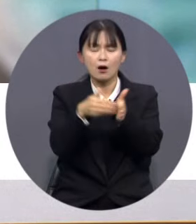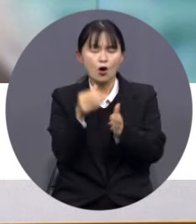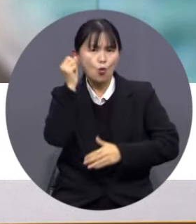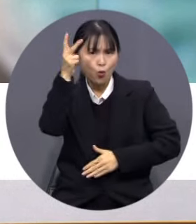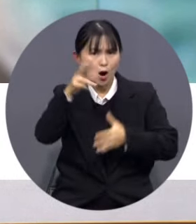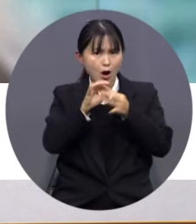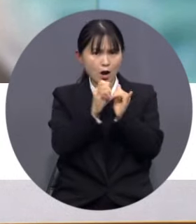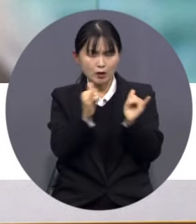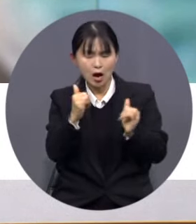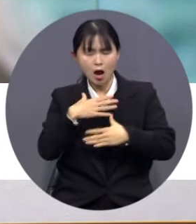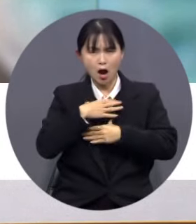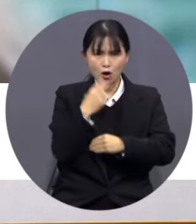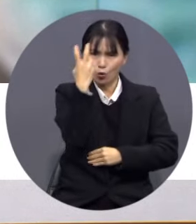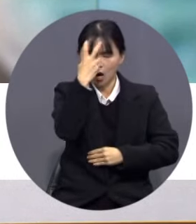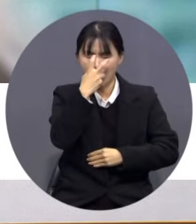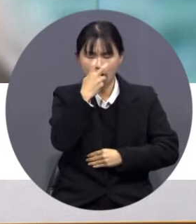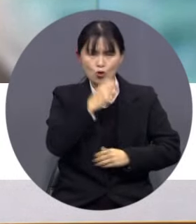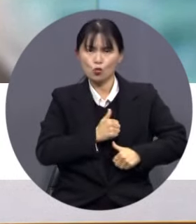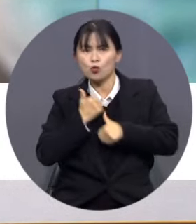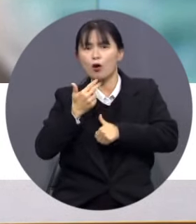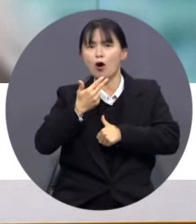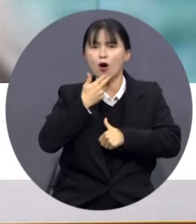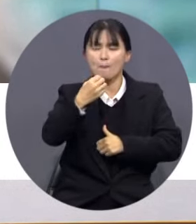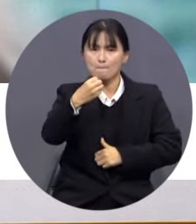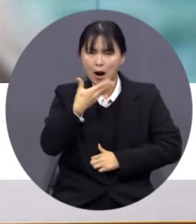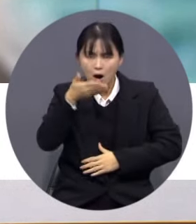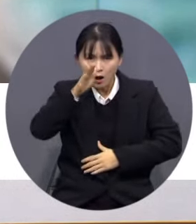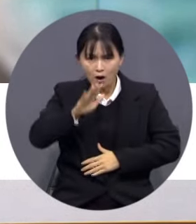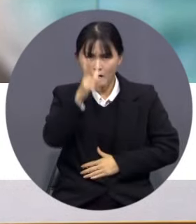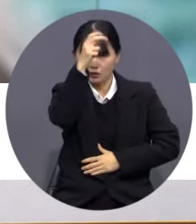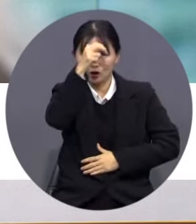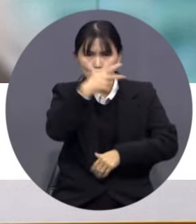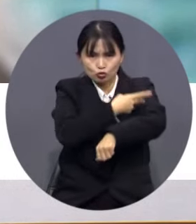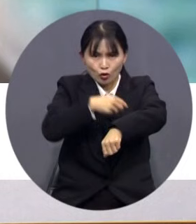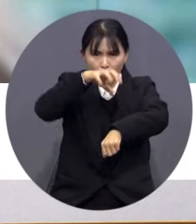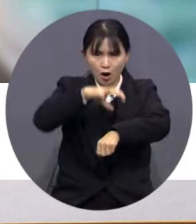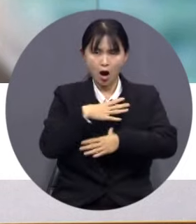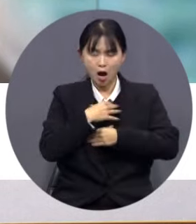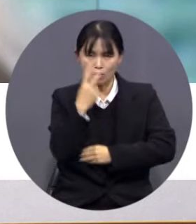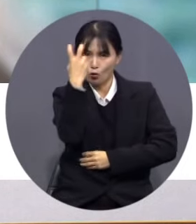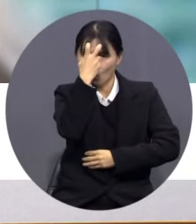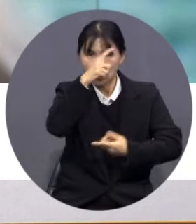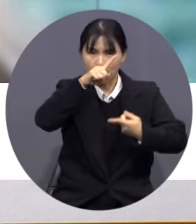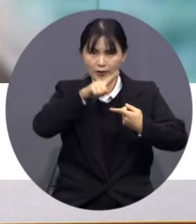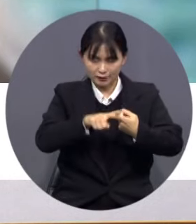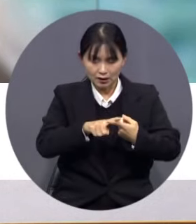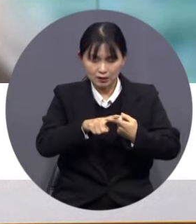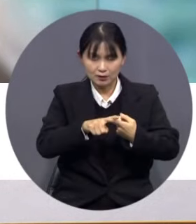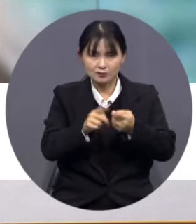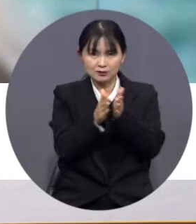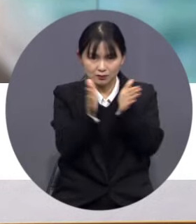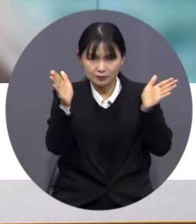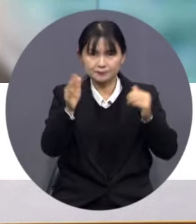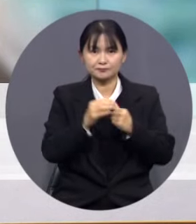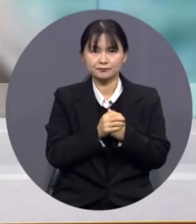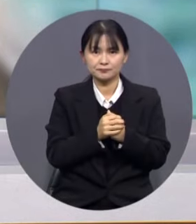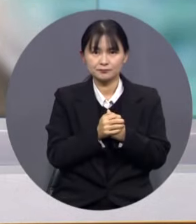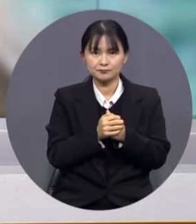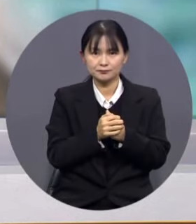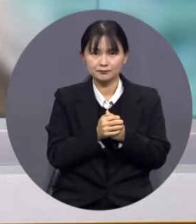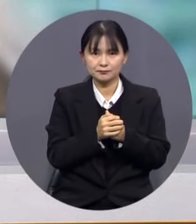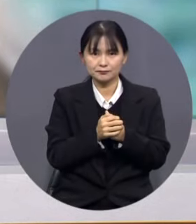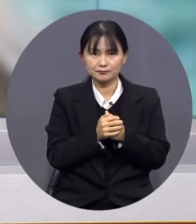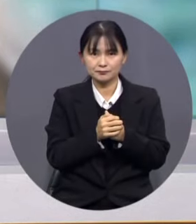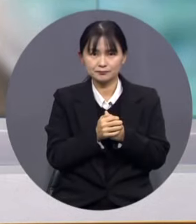호텔 측은 안전관리에 문제가 없었다는 입장이지만 경찰은 수영장 안전관리에 대해 수사에 나섰습니다. 이따금